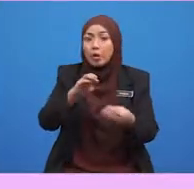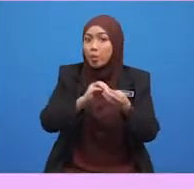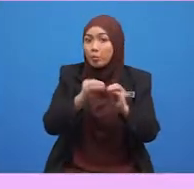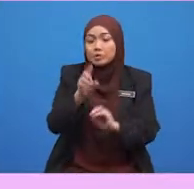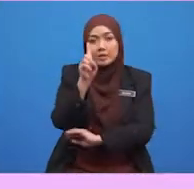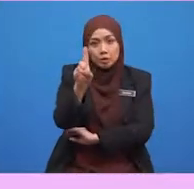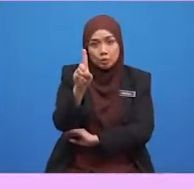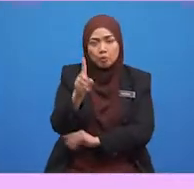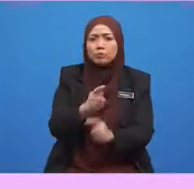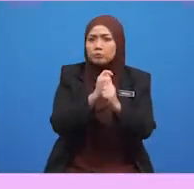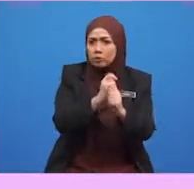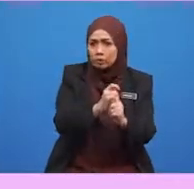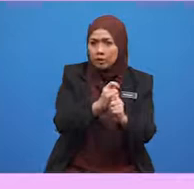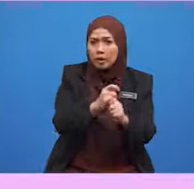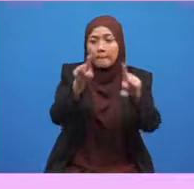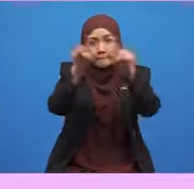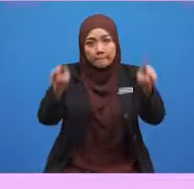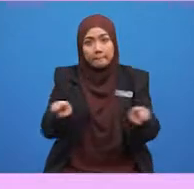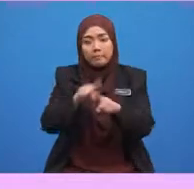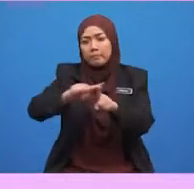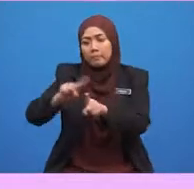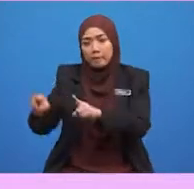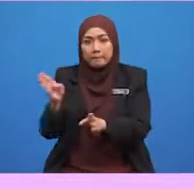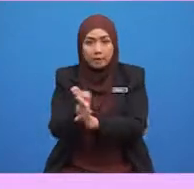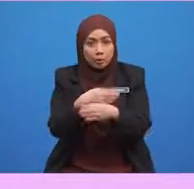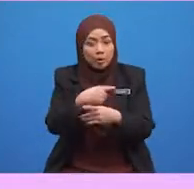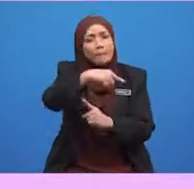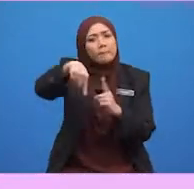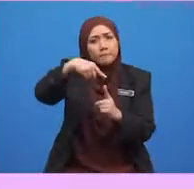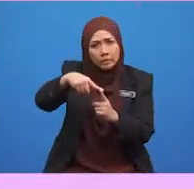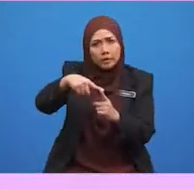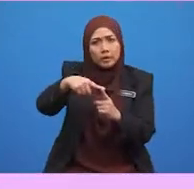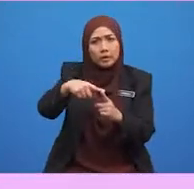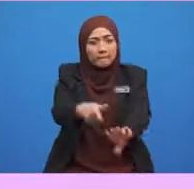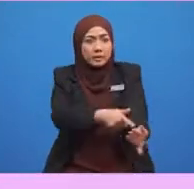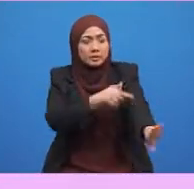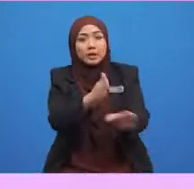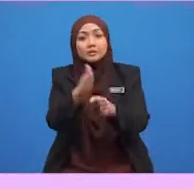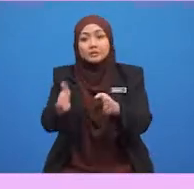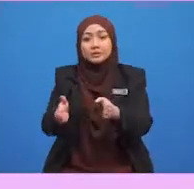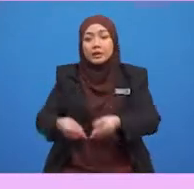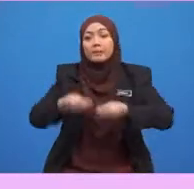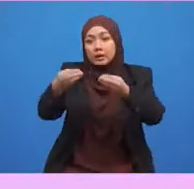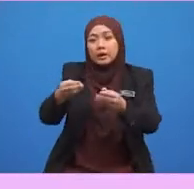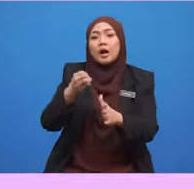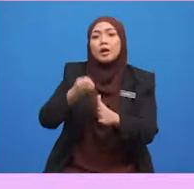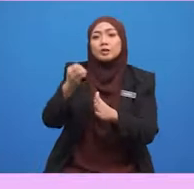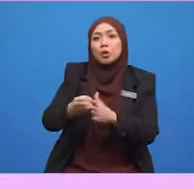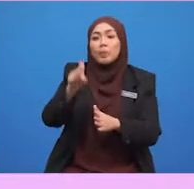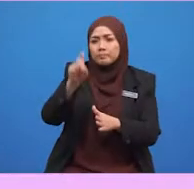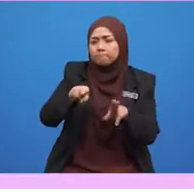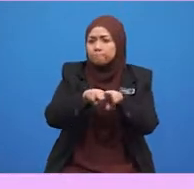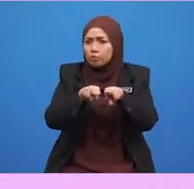pertama, menentukan perimeter pelbagai bentuk apabila panjang sisi diberi atau perlu